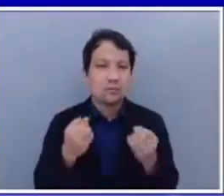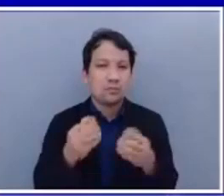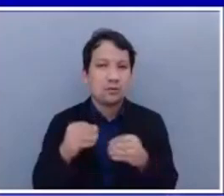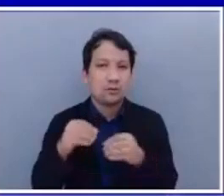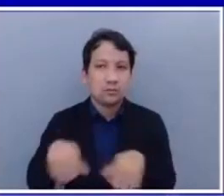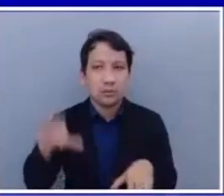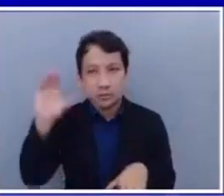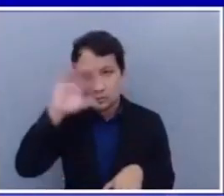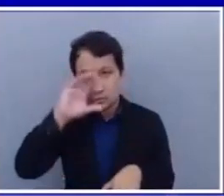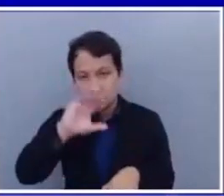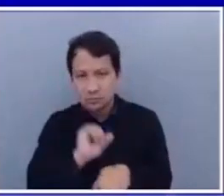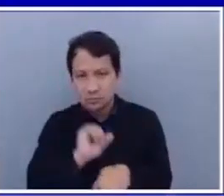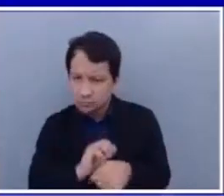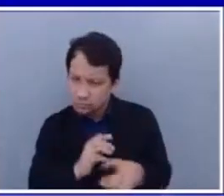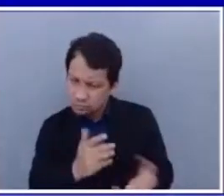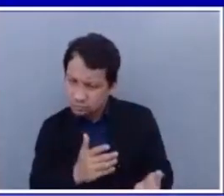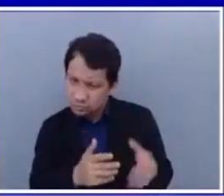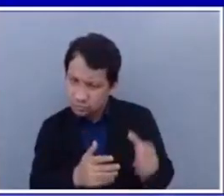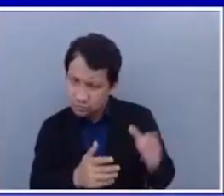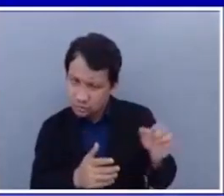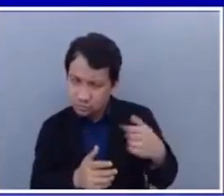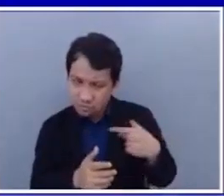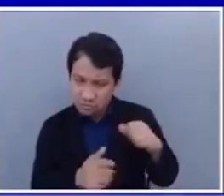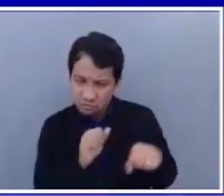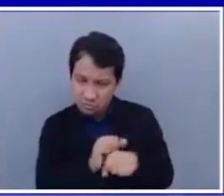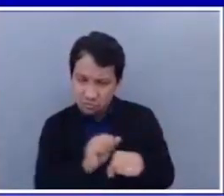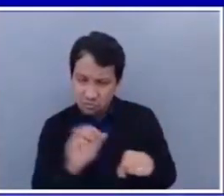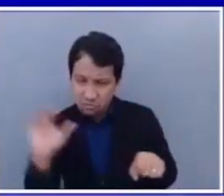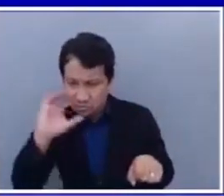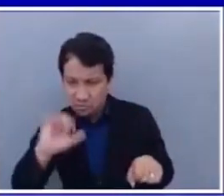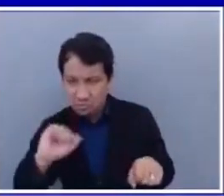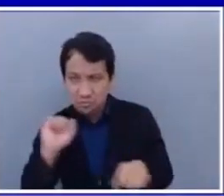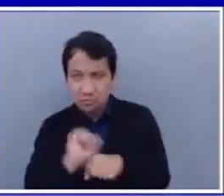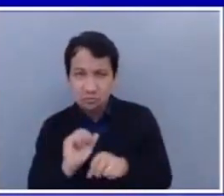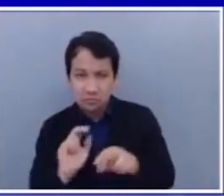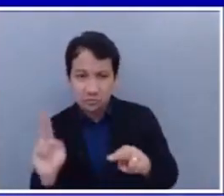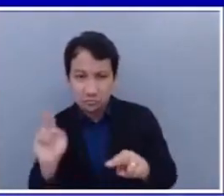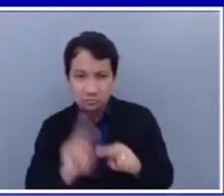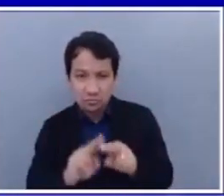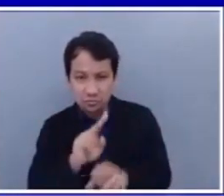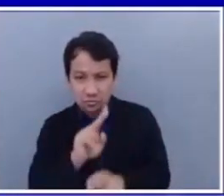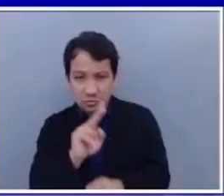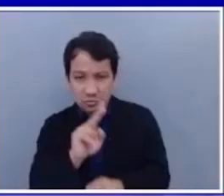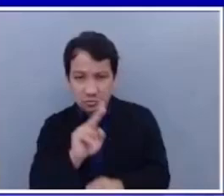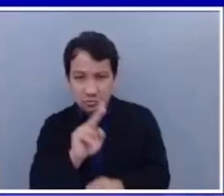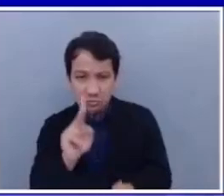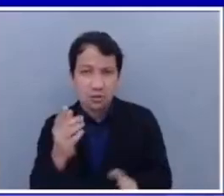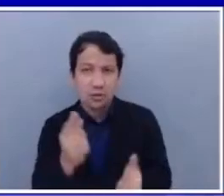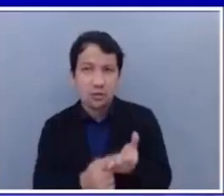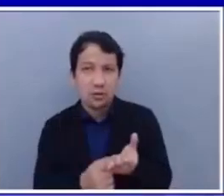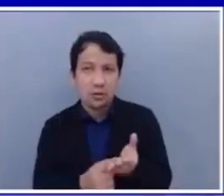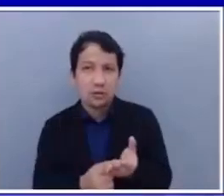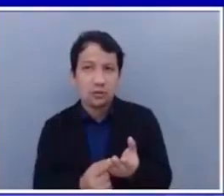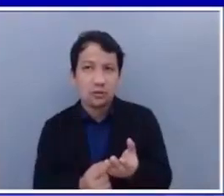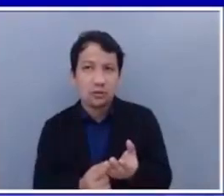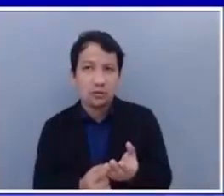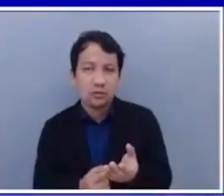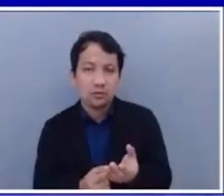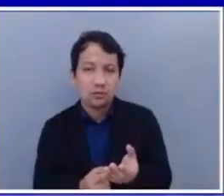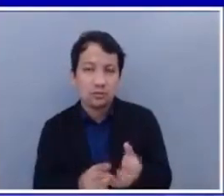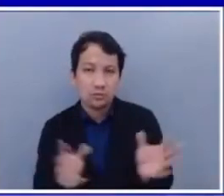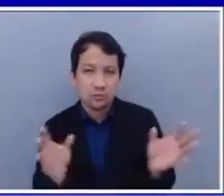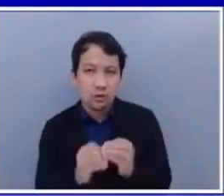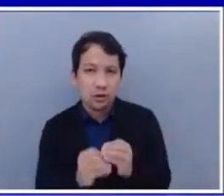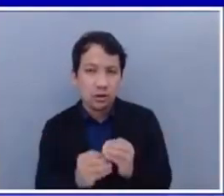trabaho. Do you see the increase in the labor force participation rate outpacing the increase in the number of